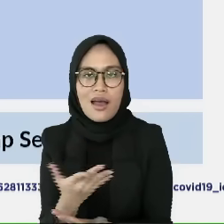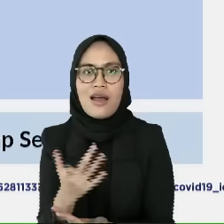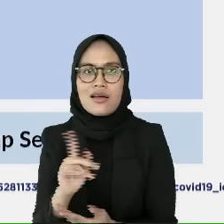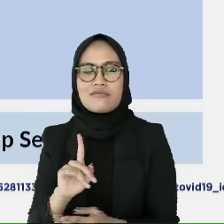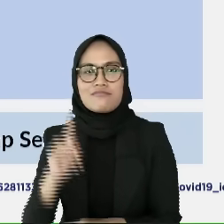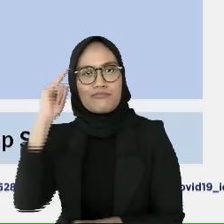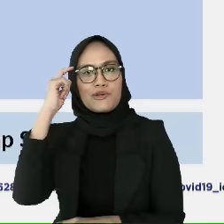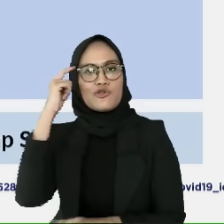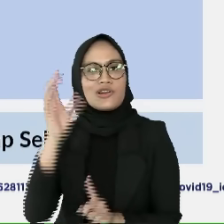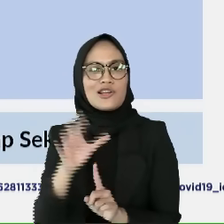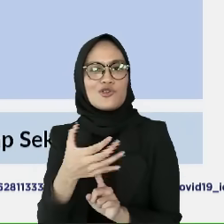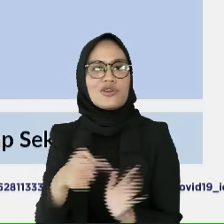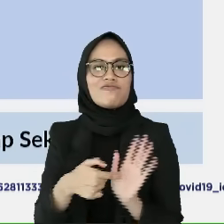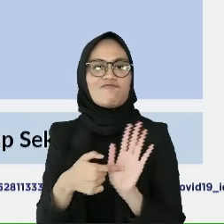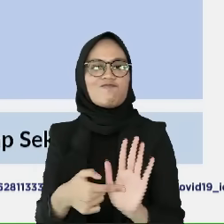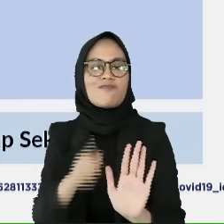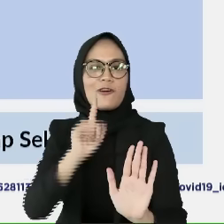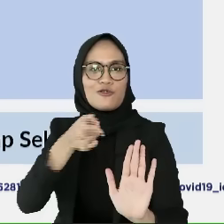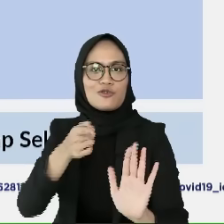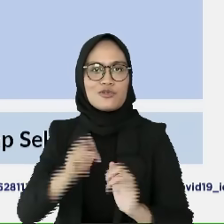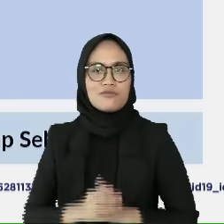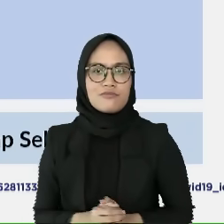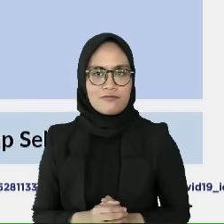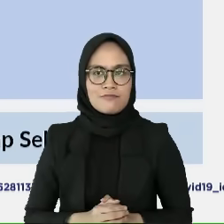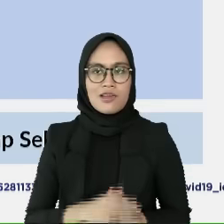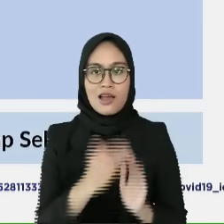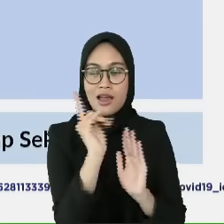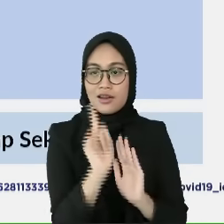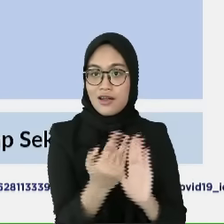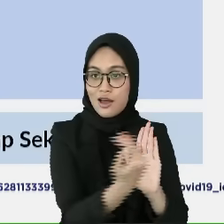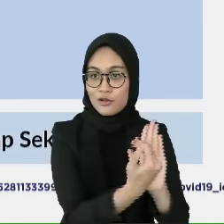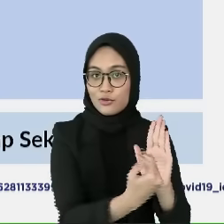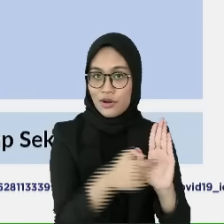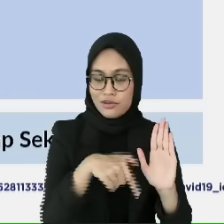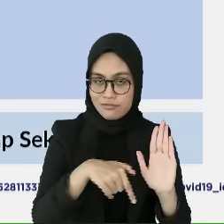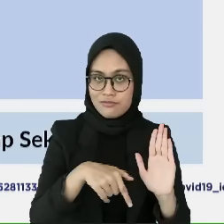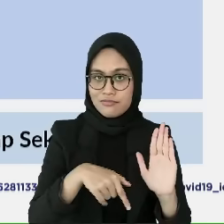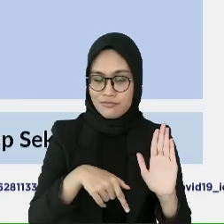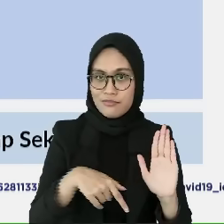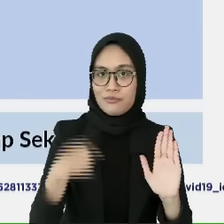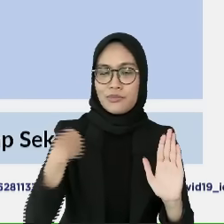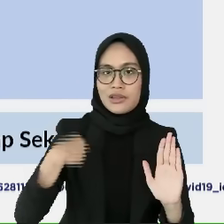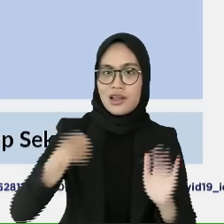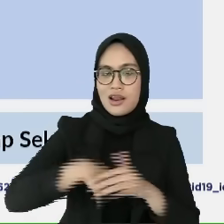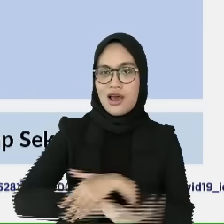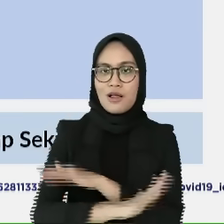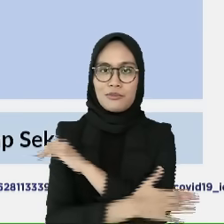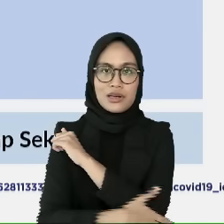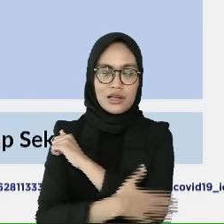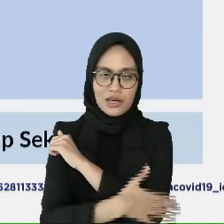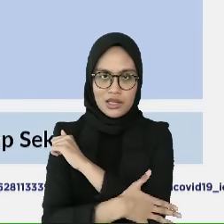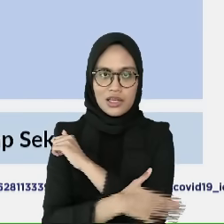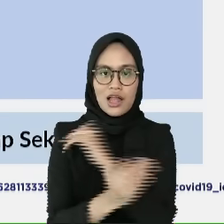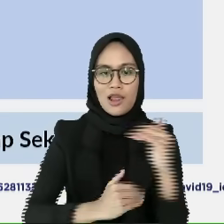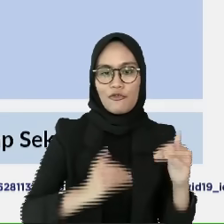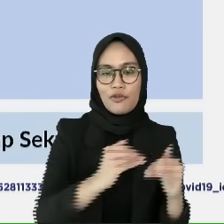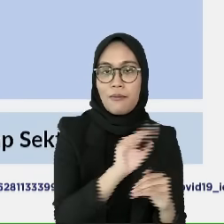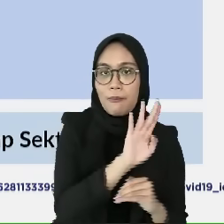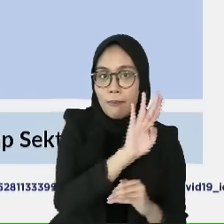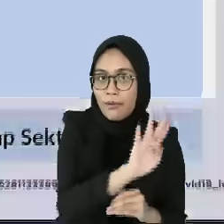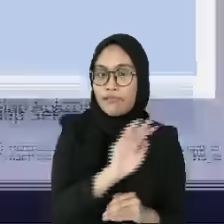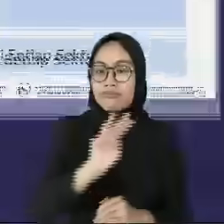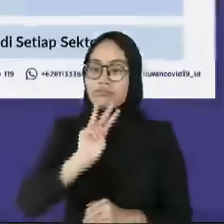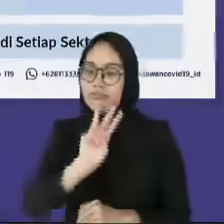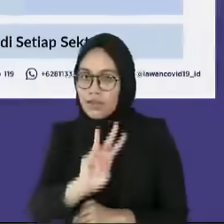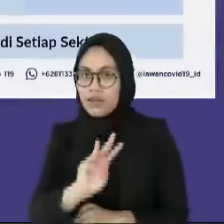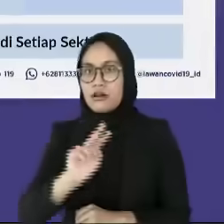berdasarkan instruksi Mendagri nomor 44 tahun 2021, pengaturan aktivitas di level 4, 3, 2,